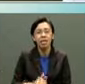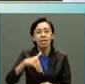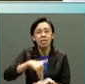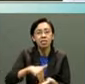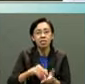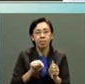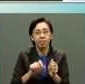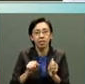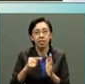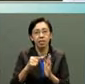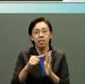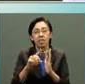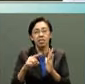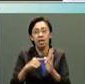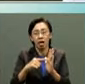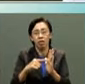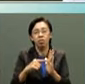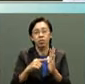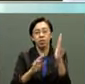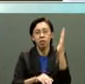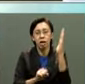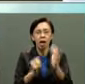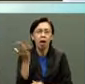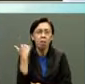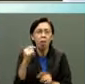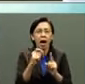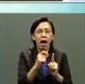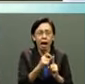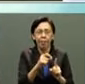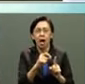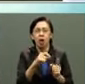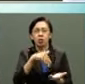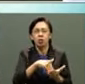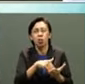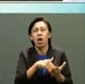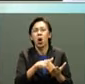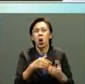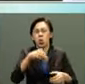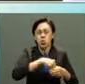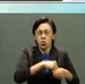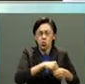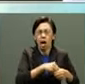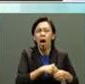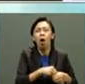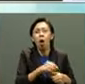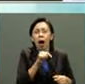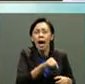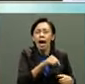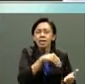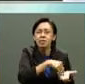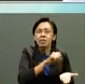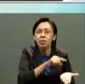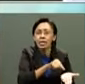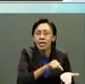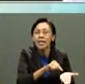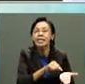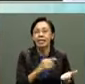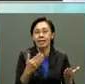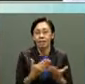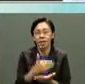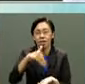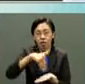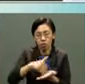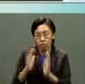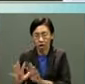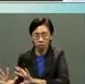จังหวัดสงขลาเมื่อวานนี้ใช้คำอื่นก็ขออนุญาตยกคำอื่นๆทั้งหมดไปนะครับขอแก้คำมาเป็นศูนย์กัก